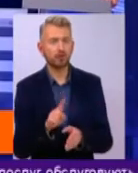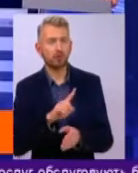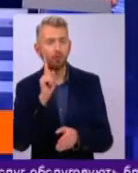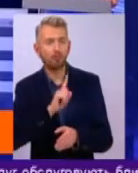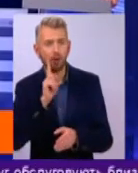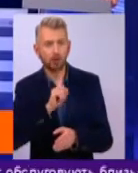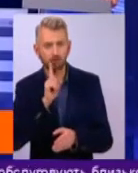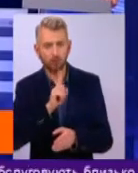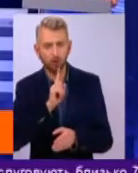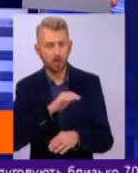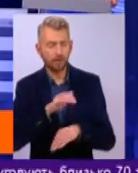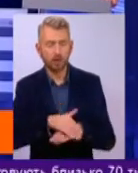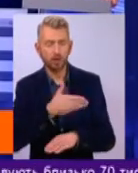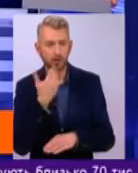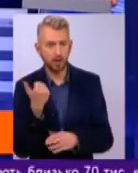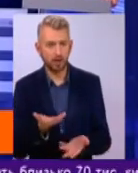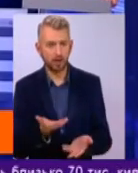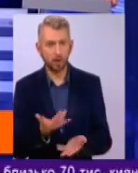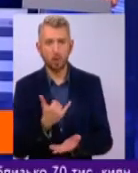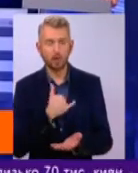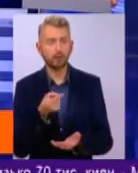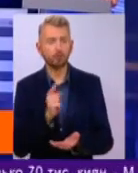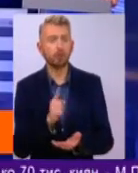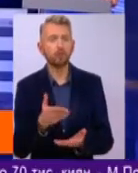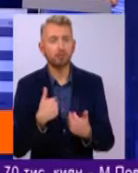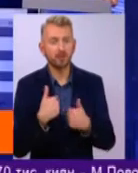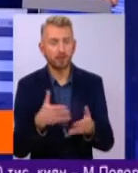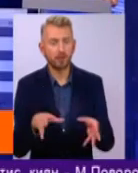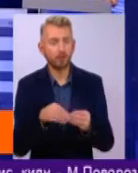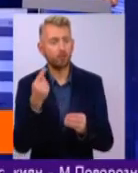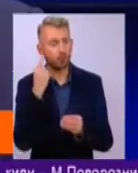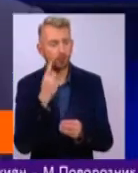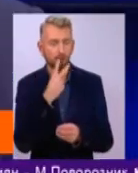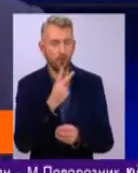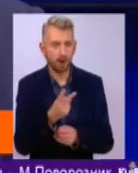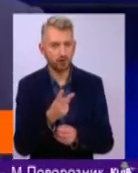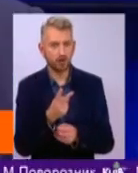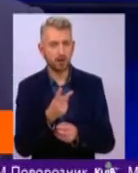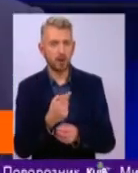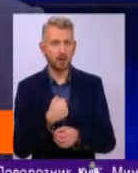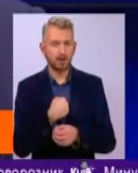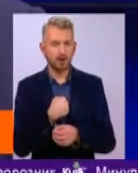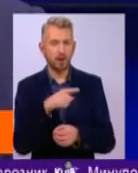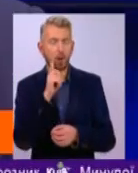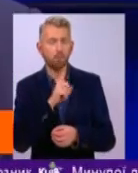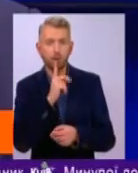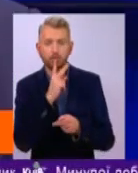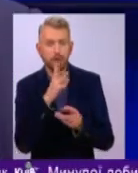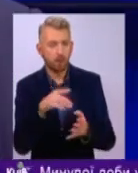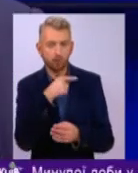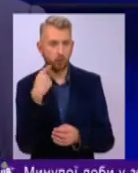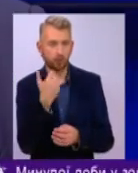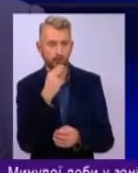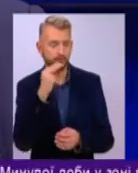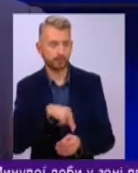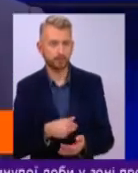що де-факто немає. У нас з того, що ми з вами разом почули і побачили, я поки що не бачу російського сліду.